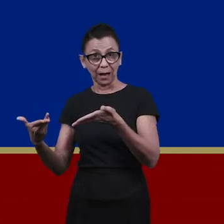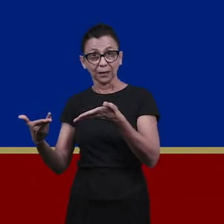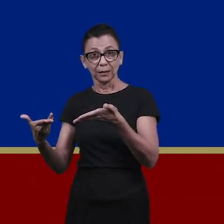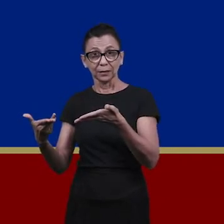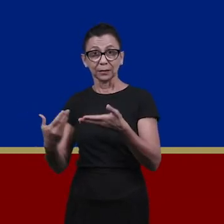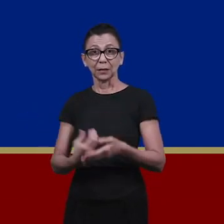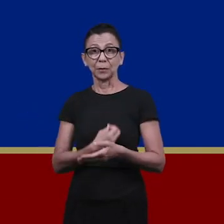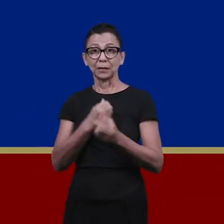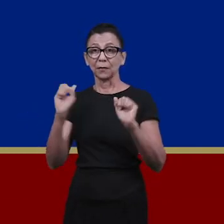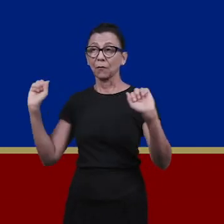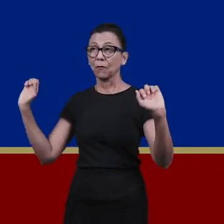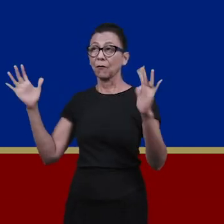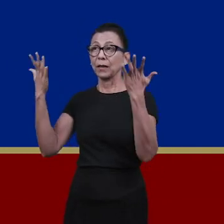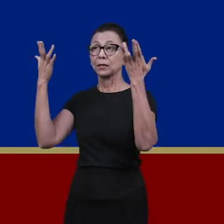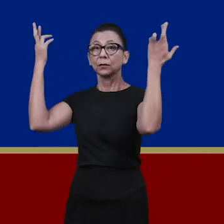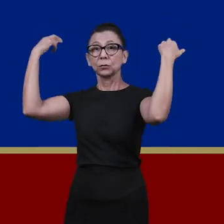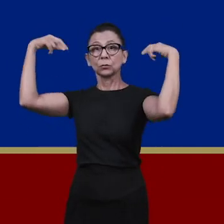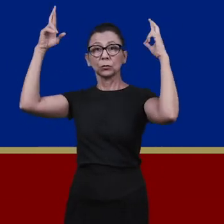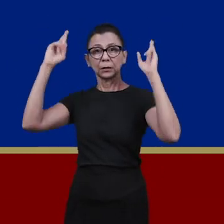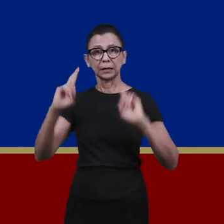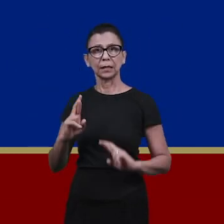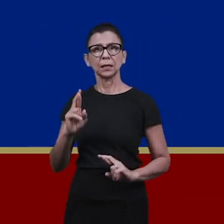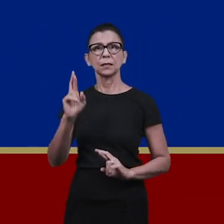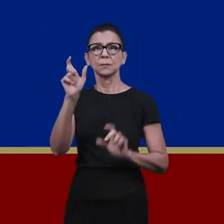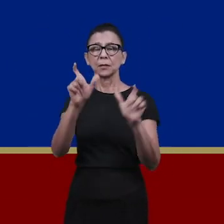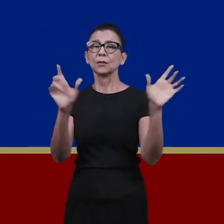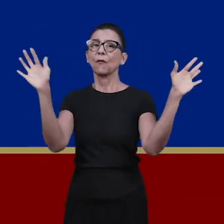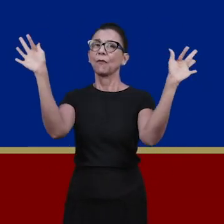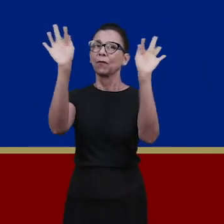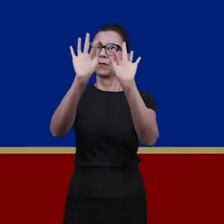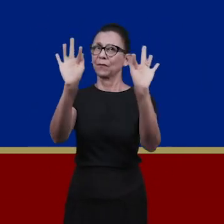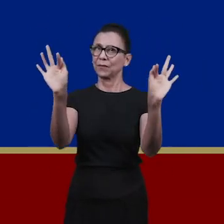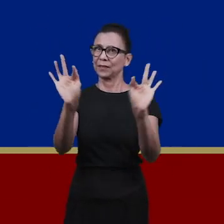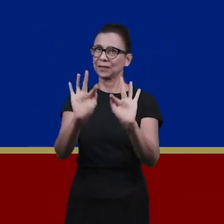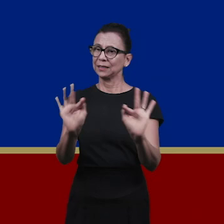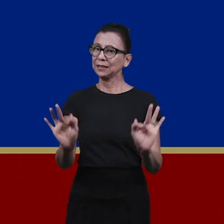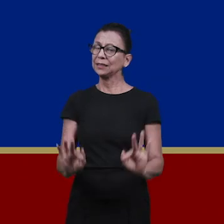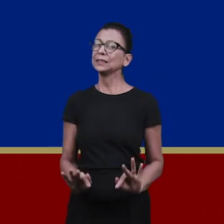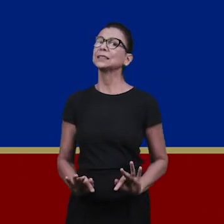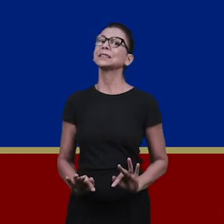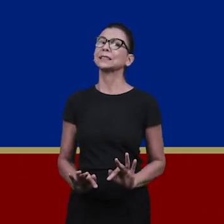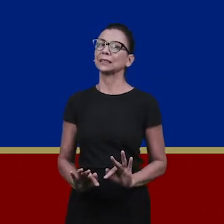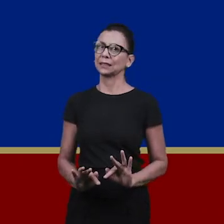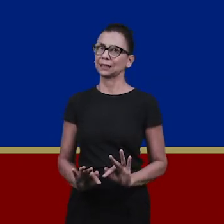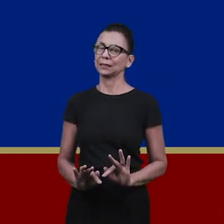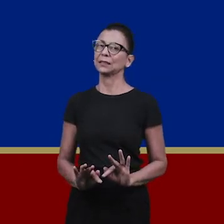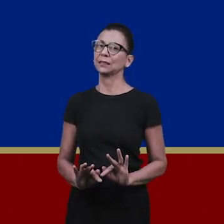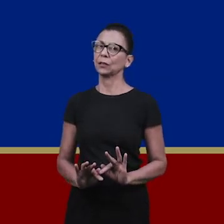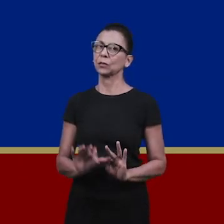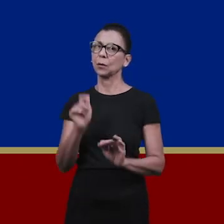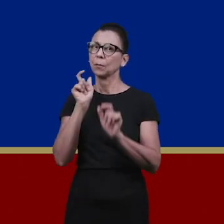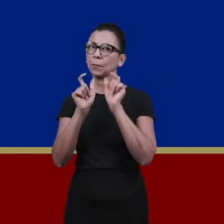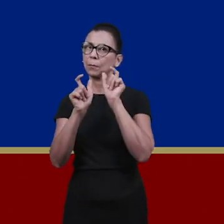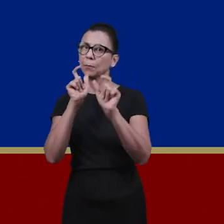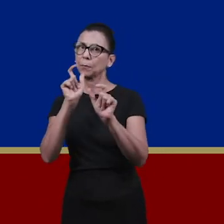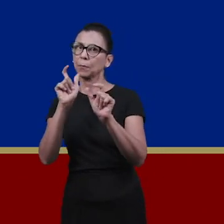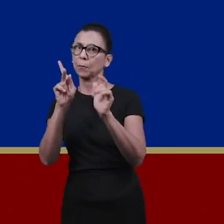de l'agneau. Et il leur a dit, celles-là sont les véritables